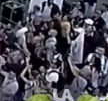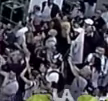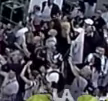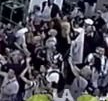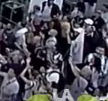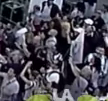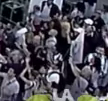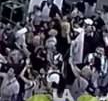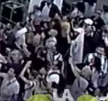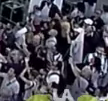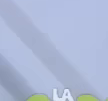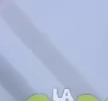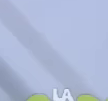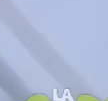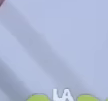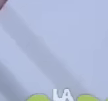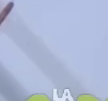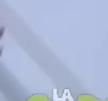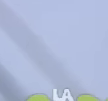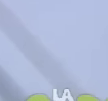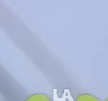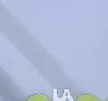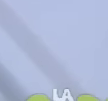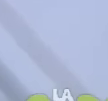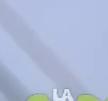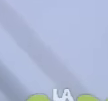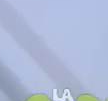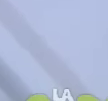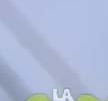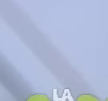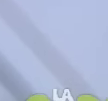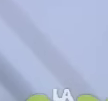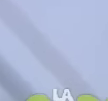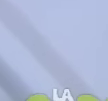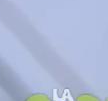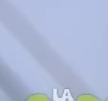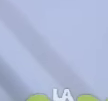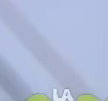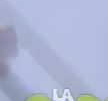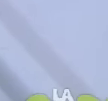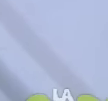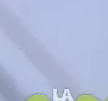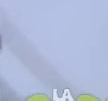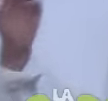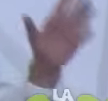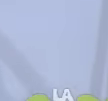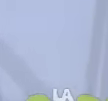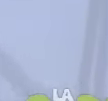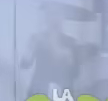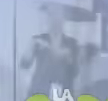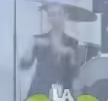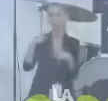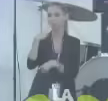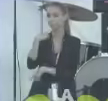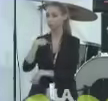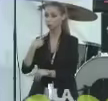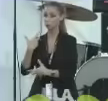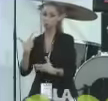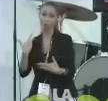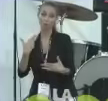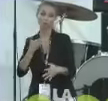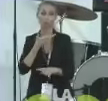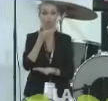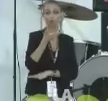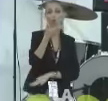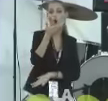sentire forte, perché quello che... A noi ci hanno un po' rimproverato di questa storia di toni alti, toni bassi. Beh,